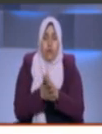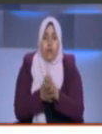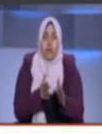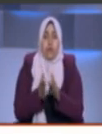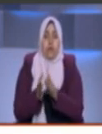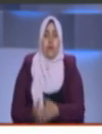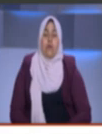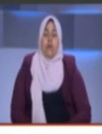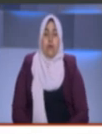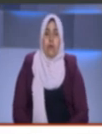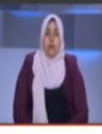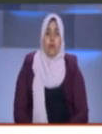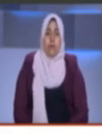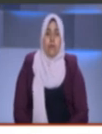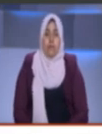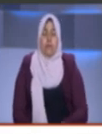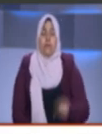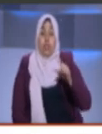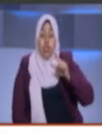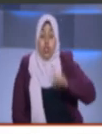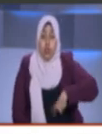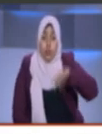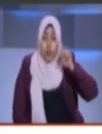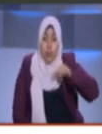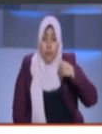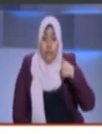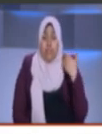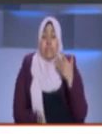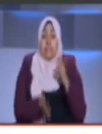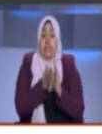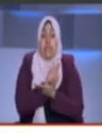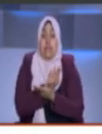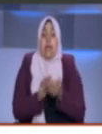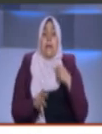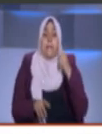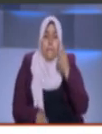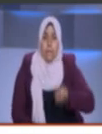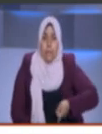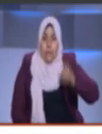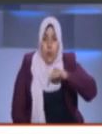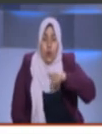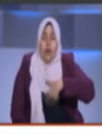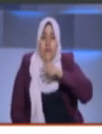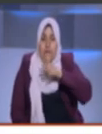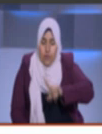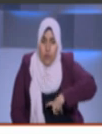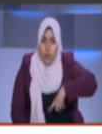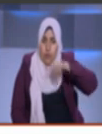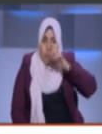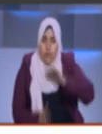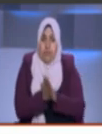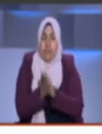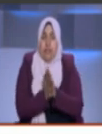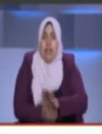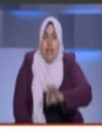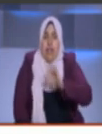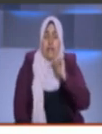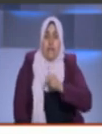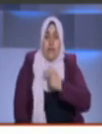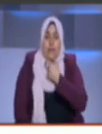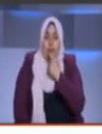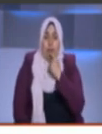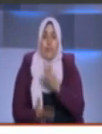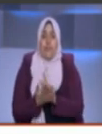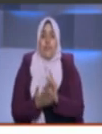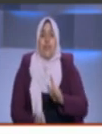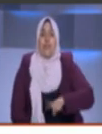كونفرنس، وهذا اليوم فقط للترتيب. ولكن غدا هو سيكون يوم ساخن جدا في بريطانيا، لأنه يوم